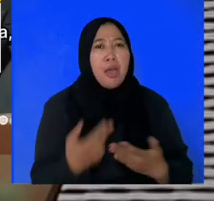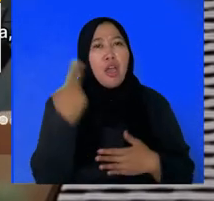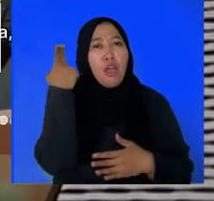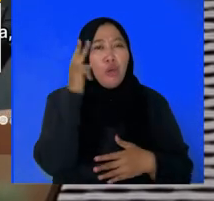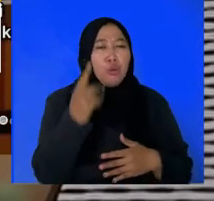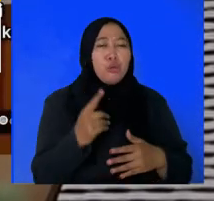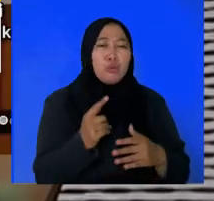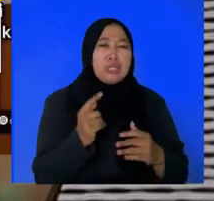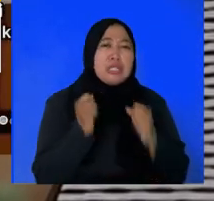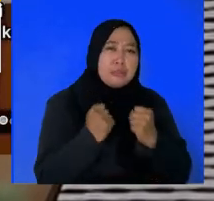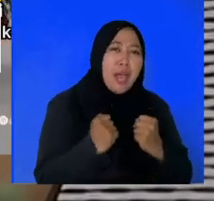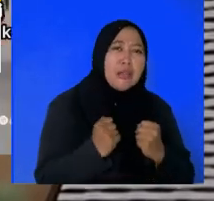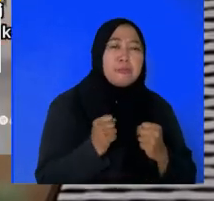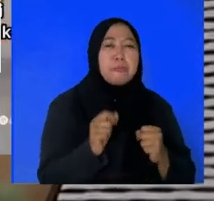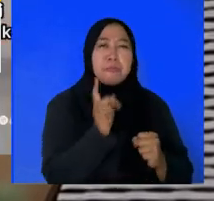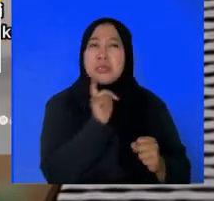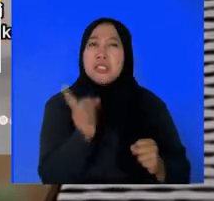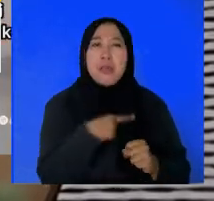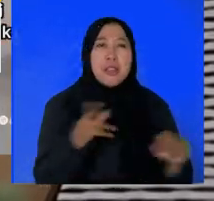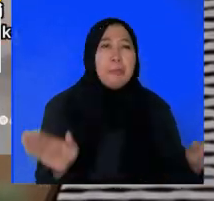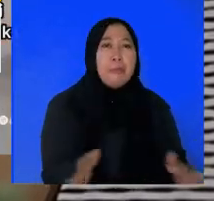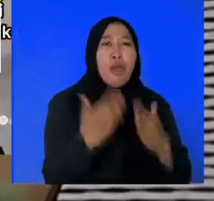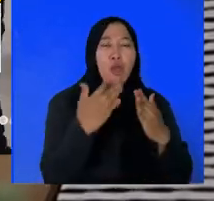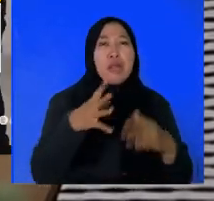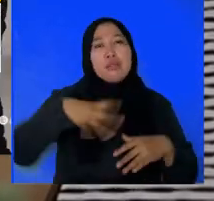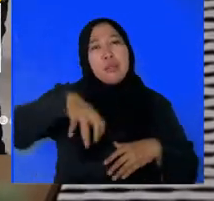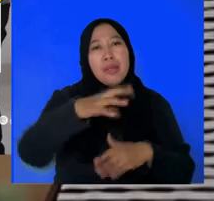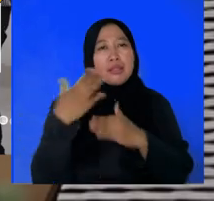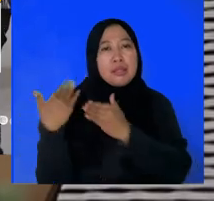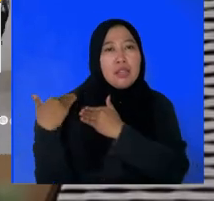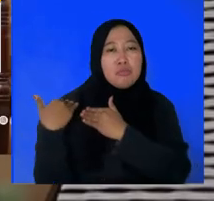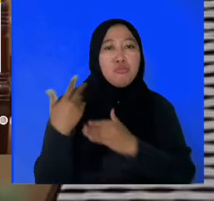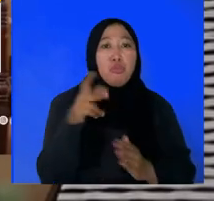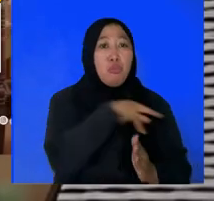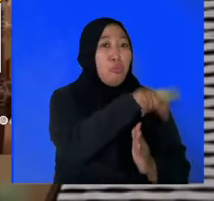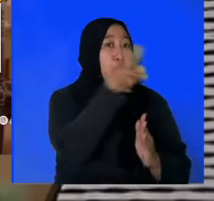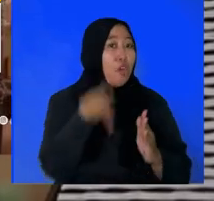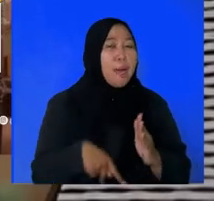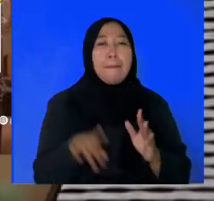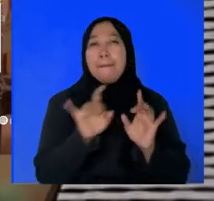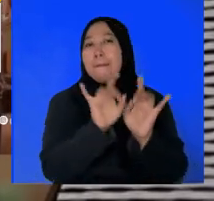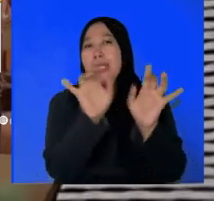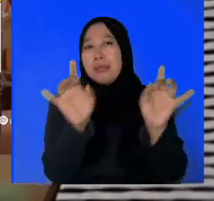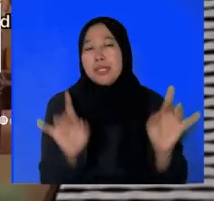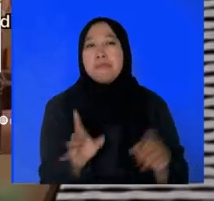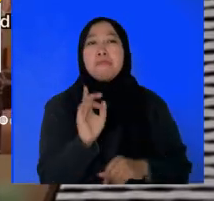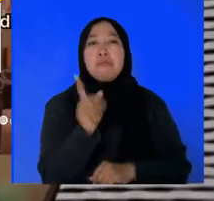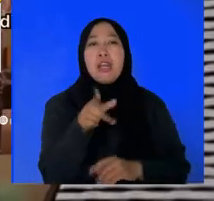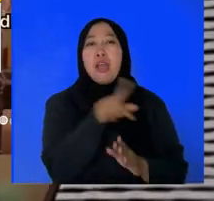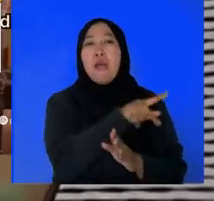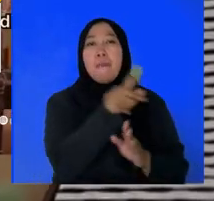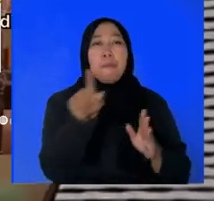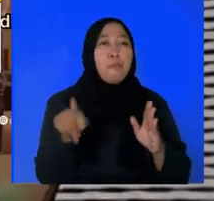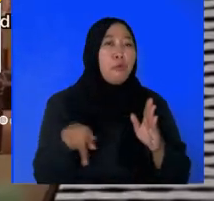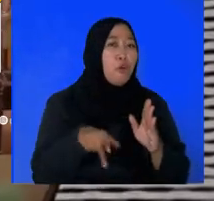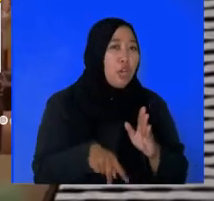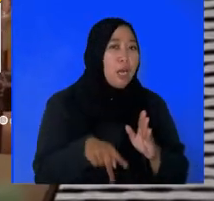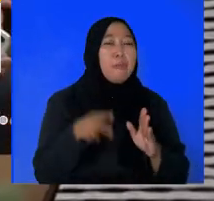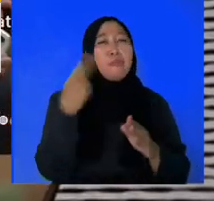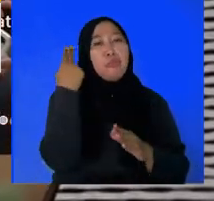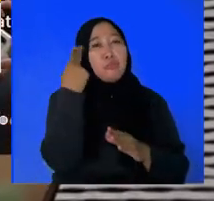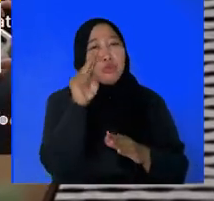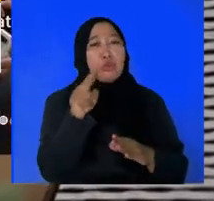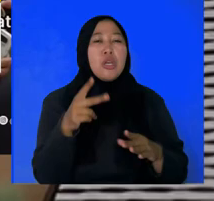sebagai booster percepatan pembangunan zona integritas. Berbagai program telah diinisiasi, salah satunya adalah Happy Not Only